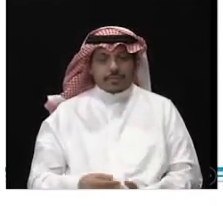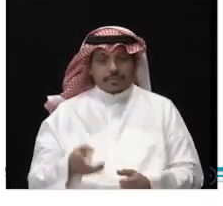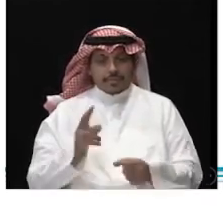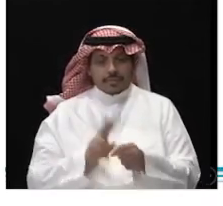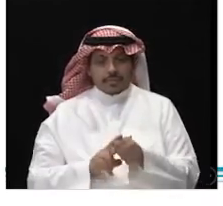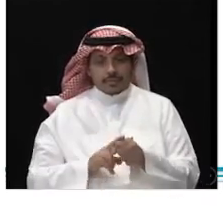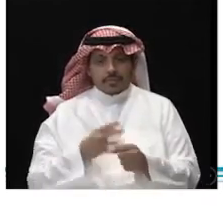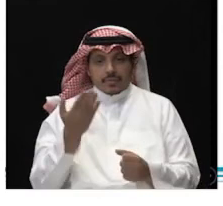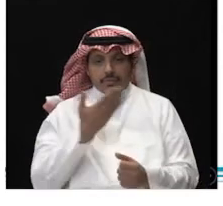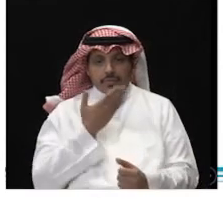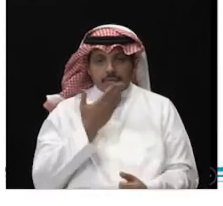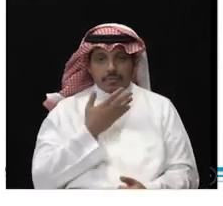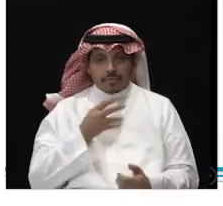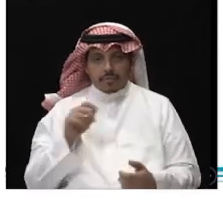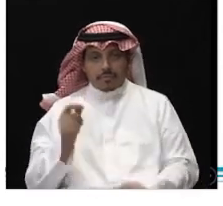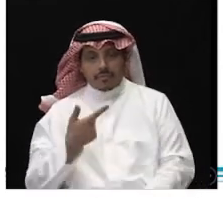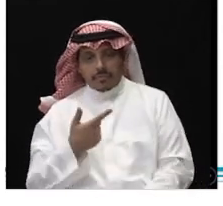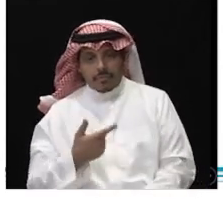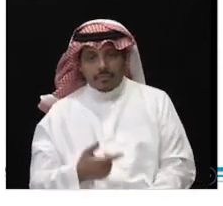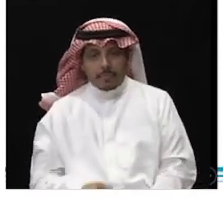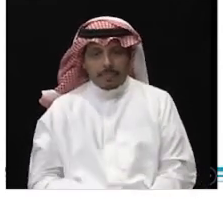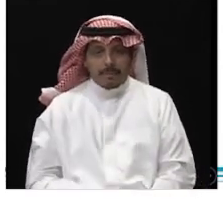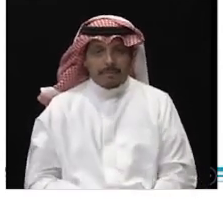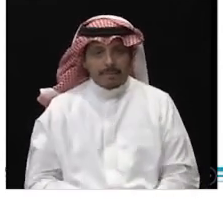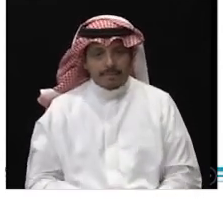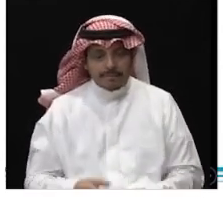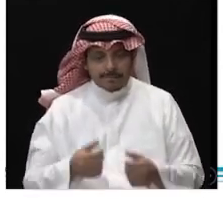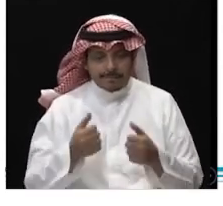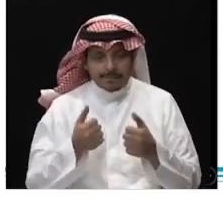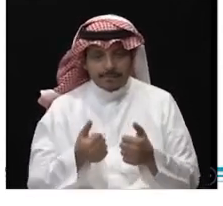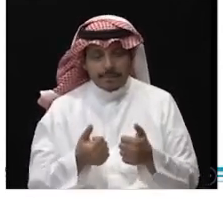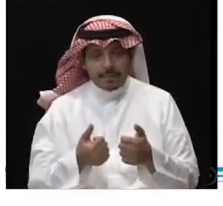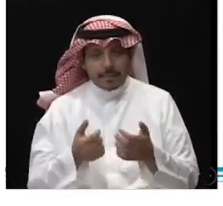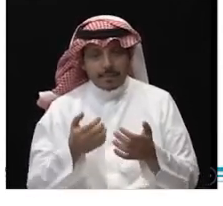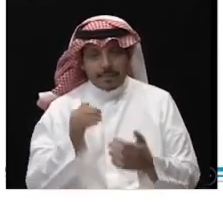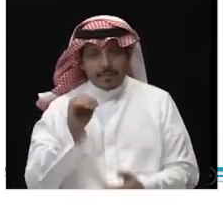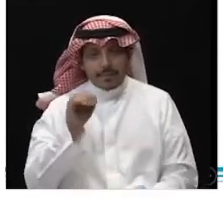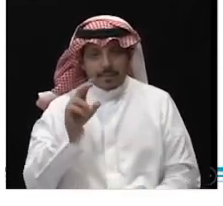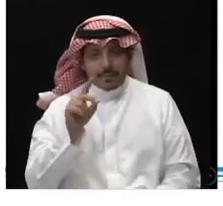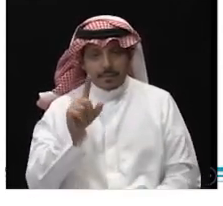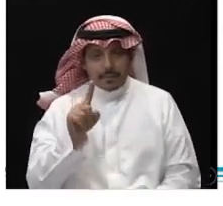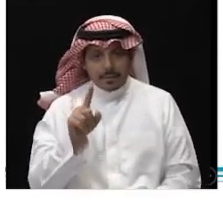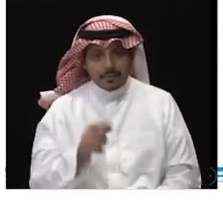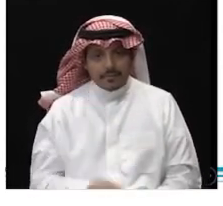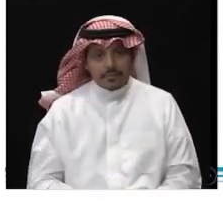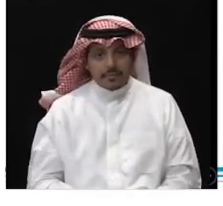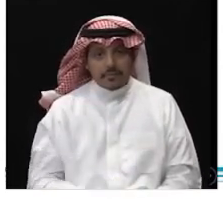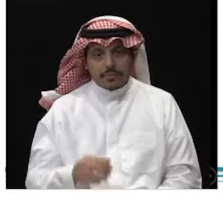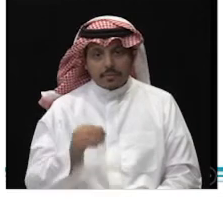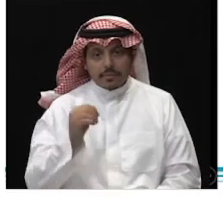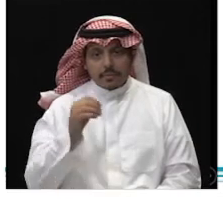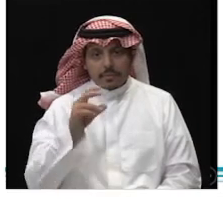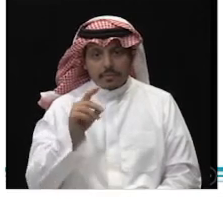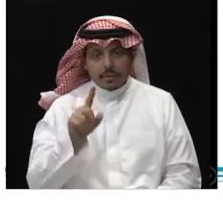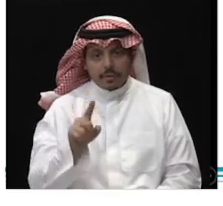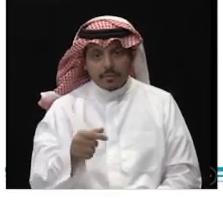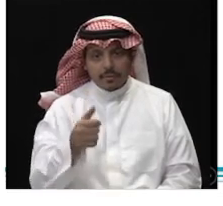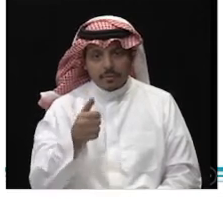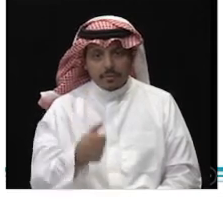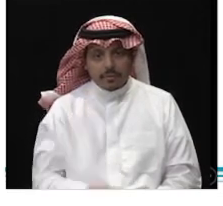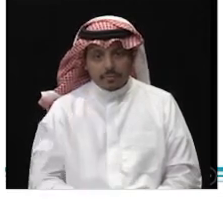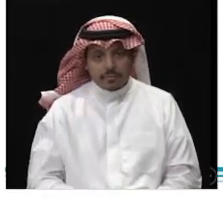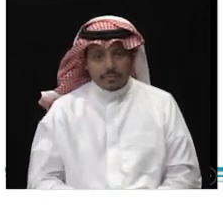القراءة بشكل سريع الآن، اقرأوا معي. جميل، حطب، حطب، أحسنتم،